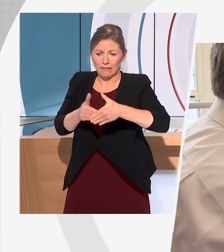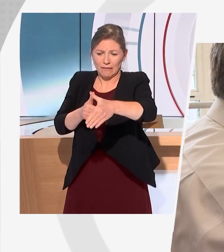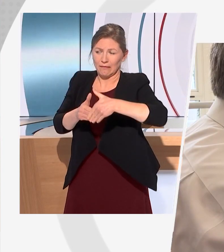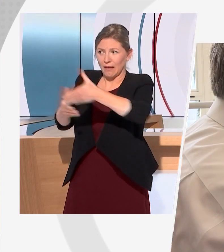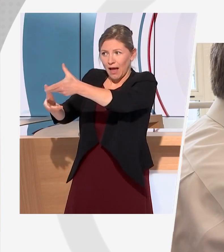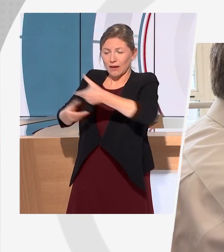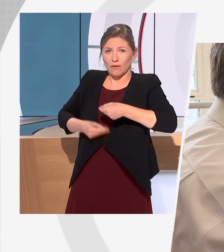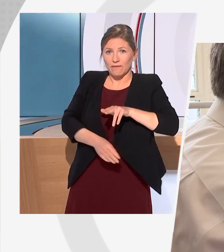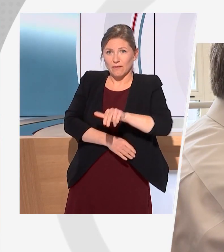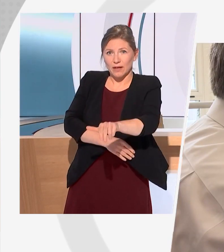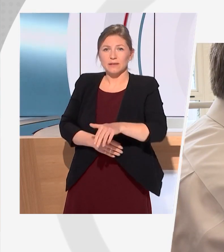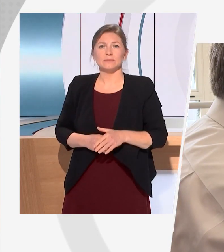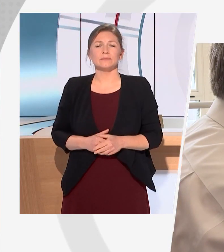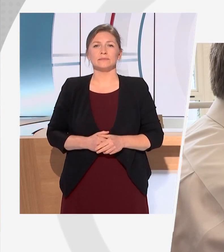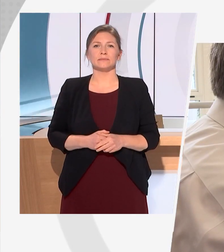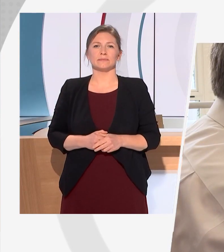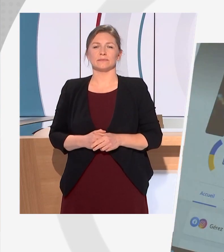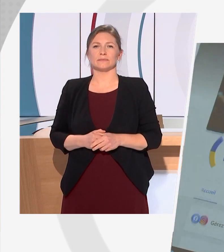venir.